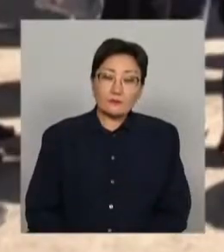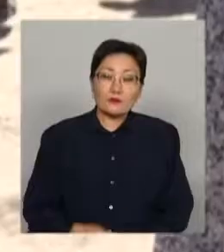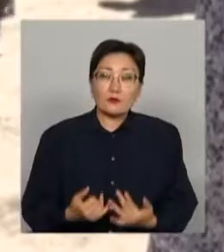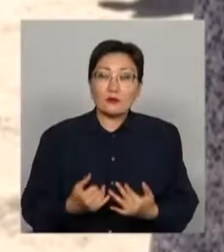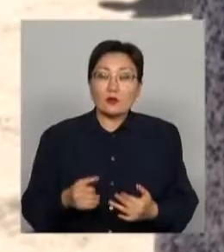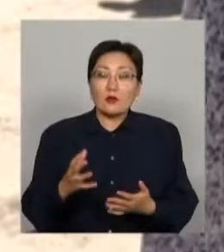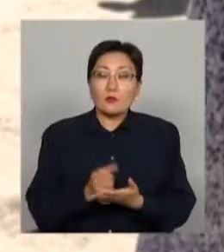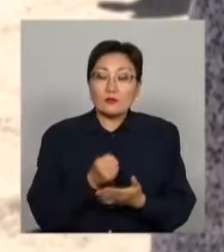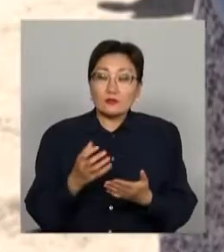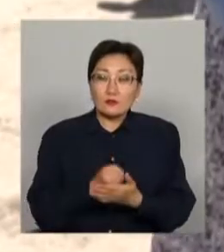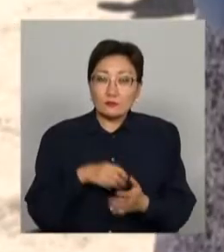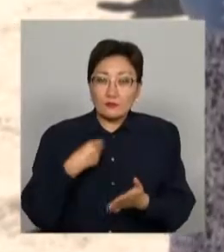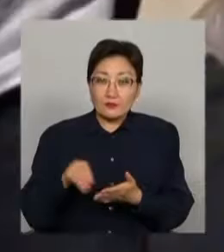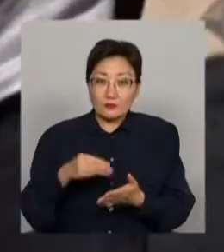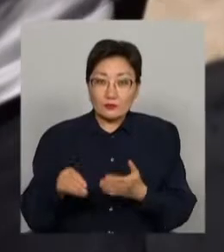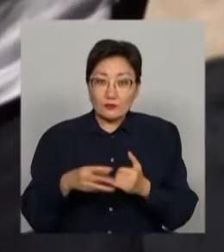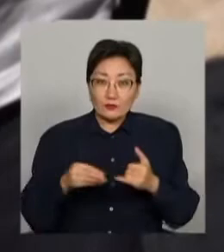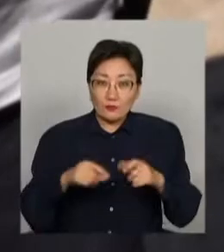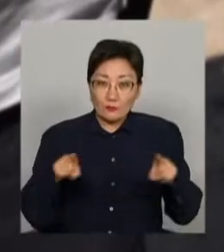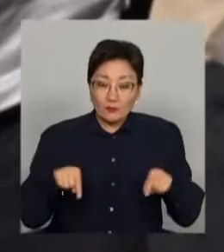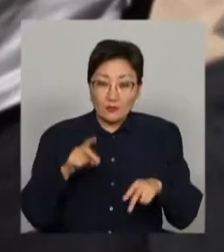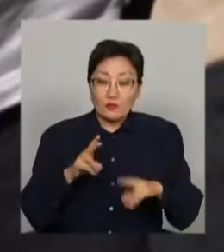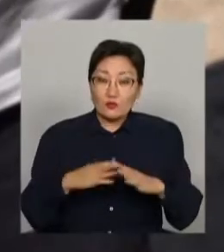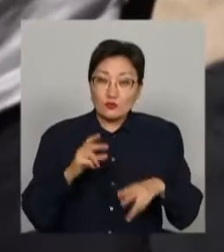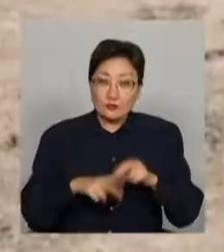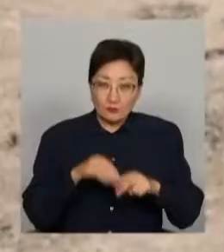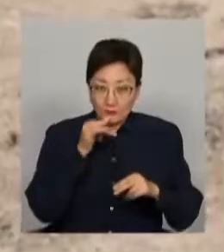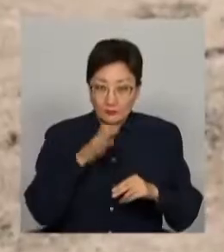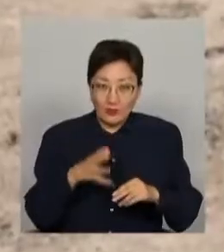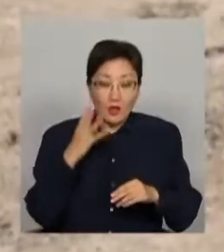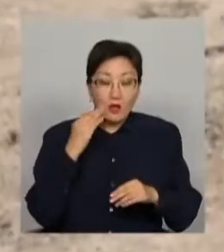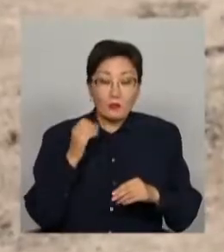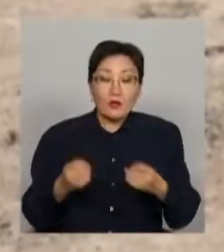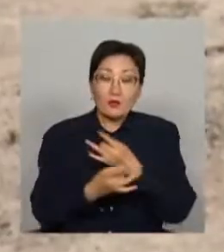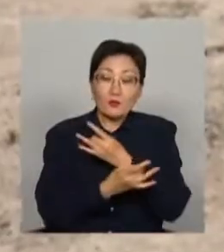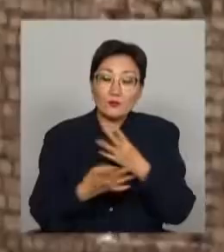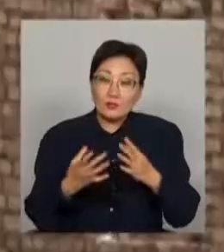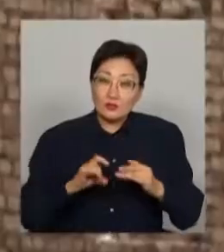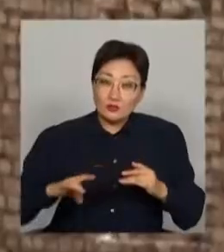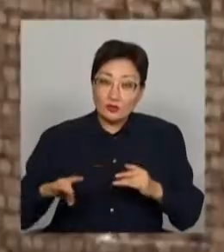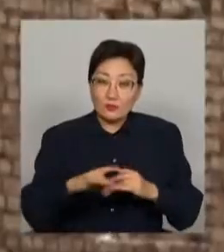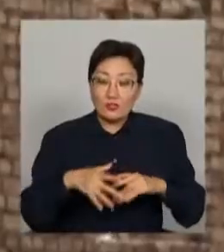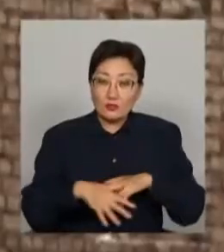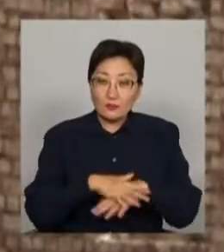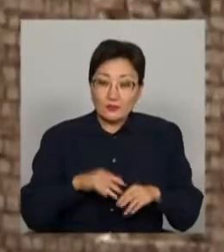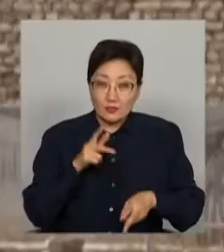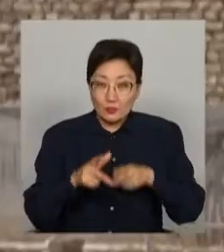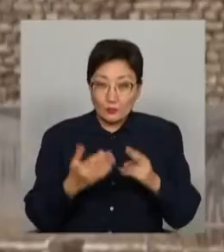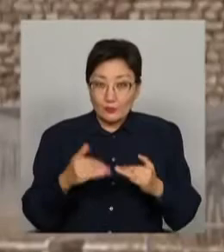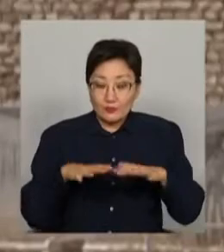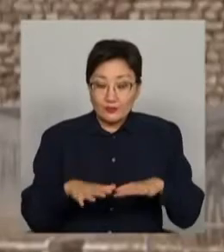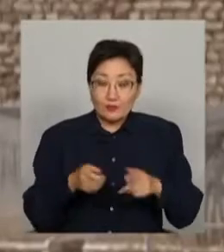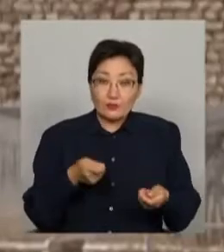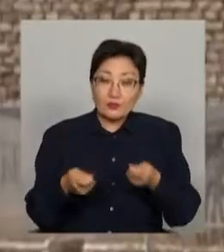тапқан соңғы табысына сатып алған жерге үй сала алмай отырмыз деген Алматыдағы мәдениет ықшам ауданының жұрты наразылыққа шықты. Олар